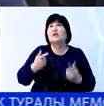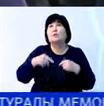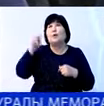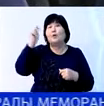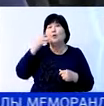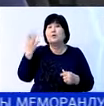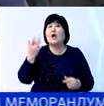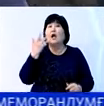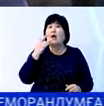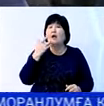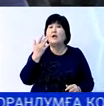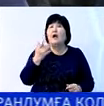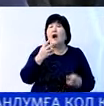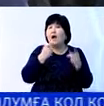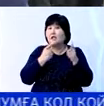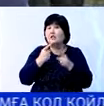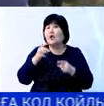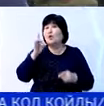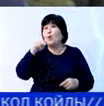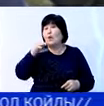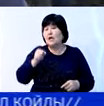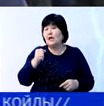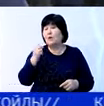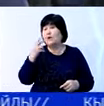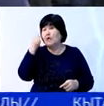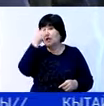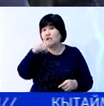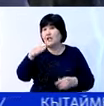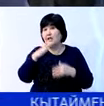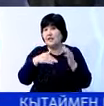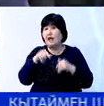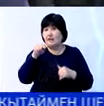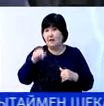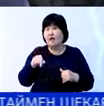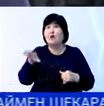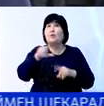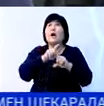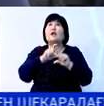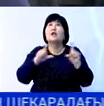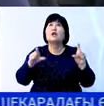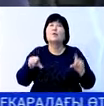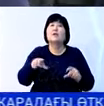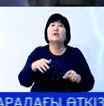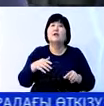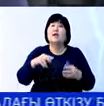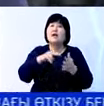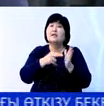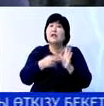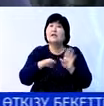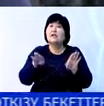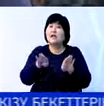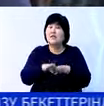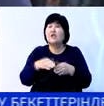атқыштар ротасы 2015 салынған, жылы салынған бәрі ғимараттар стандарттарға сәйкес,